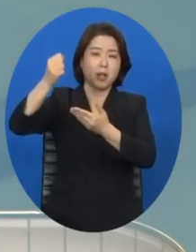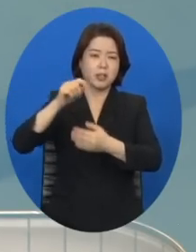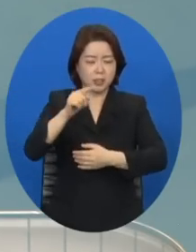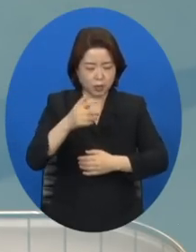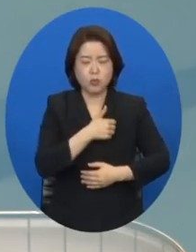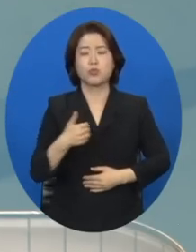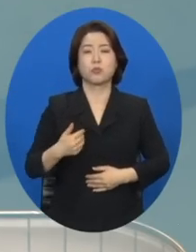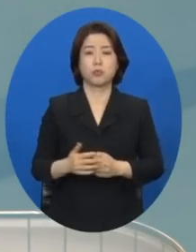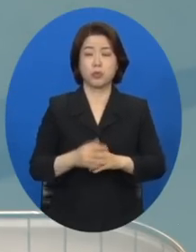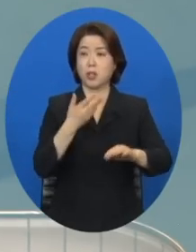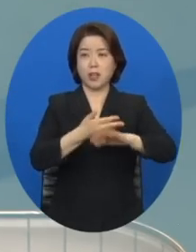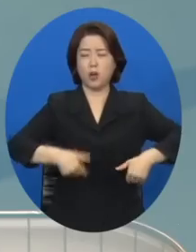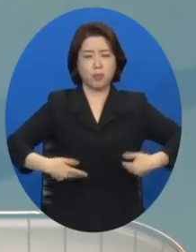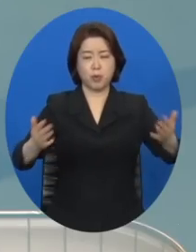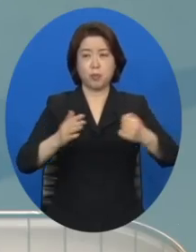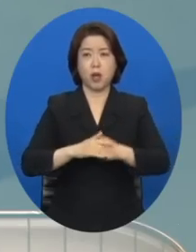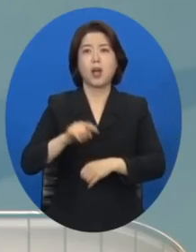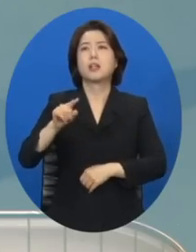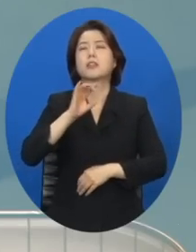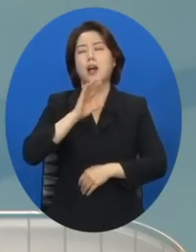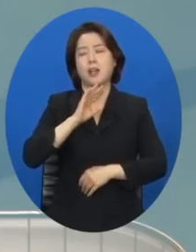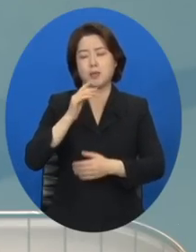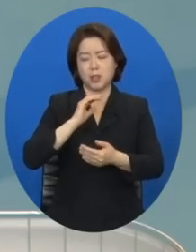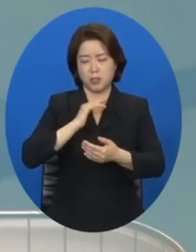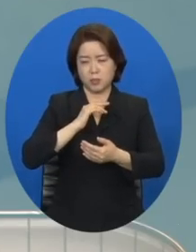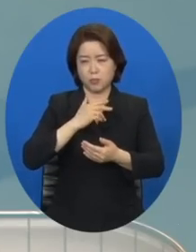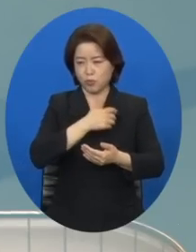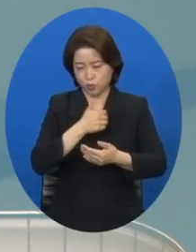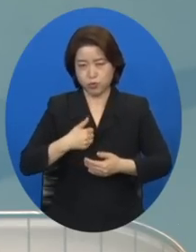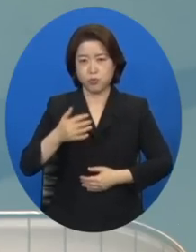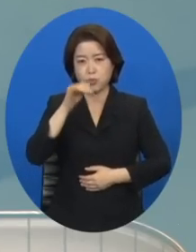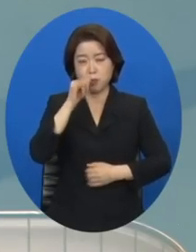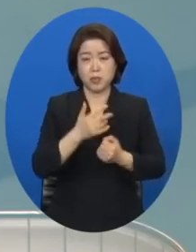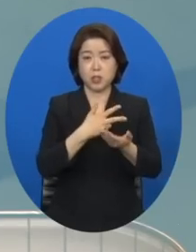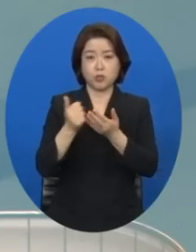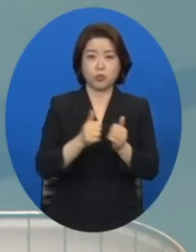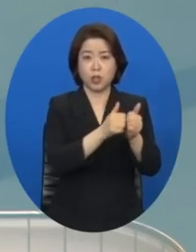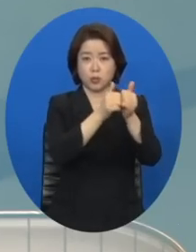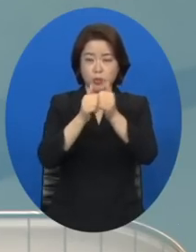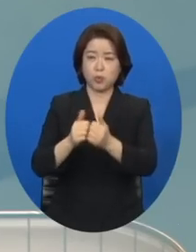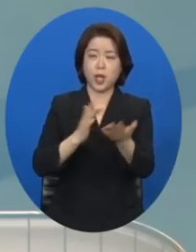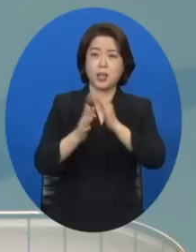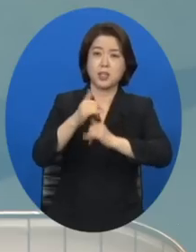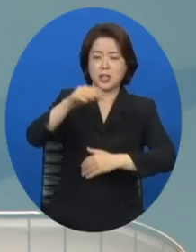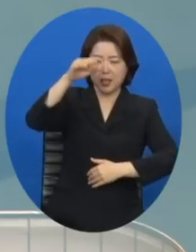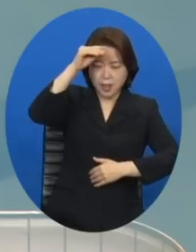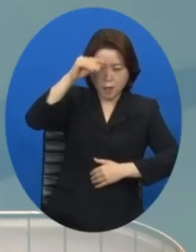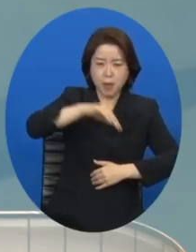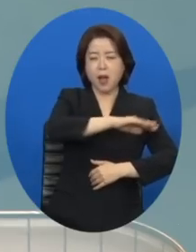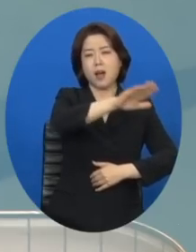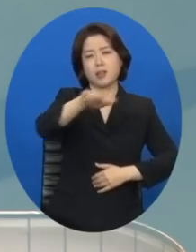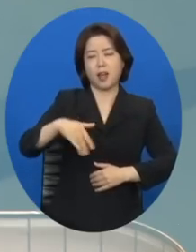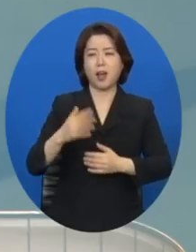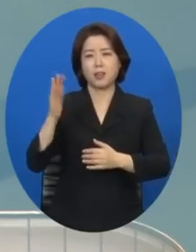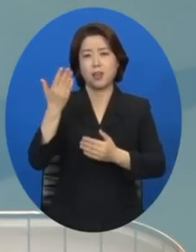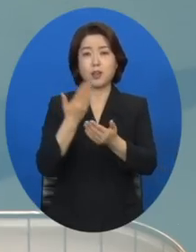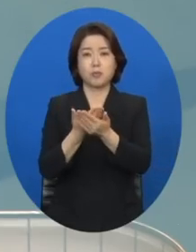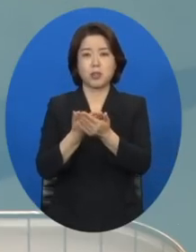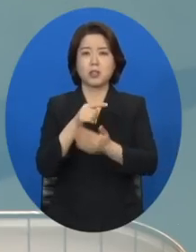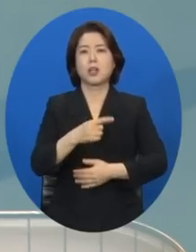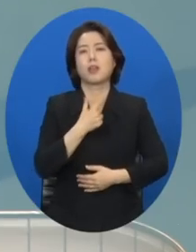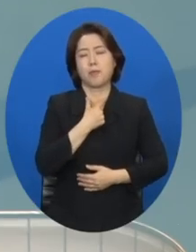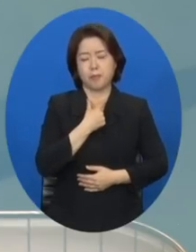뭐 다른게 뭐가 있겠습니까 늘 주님과 동행하여 예수님의 닮아가는 그 사람들이 되기를 원합니다 저의